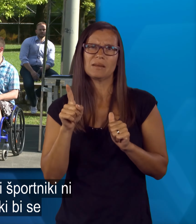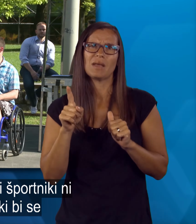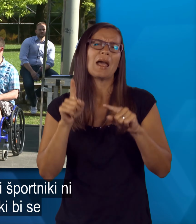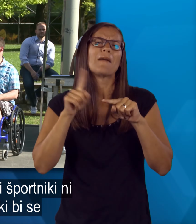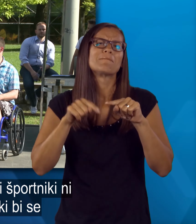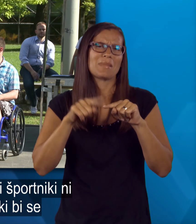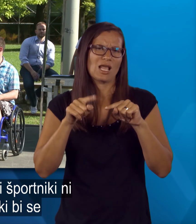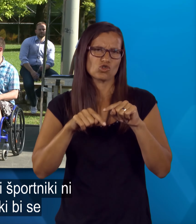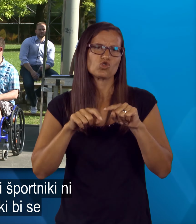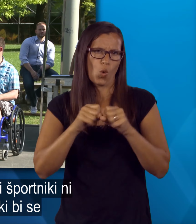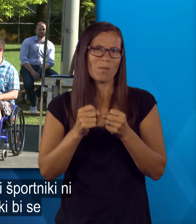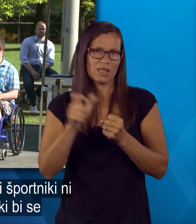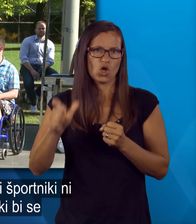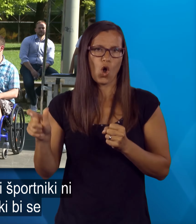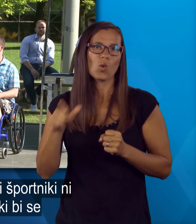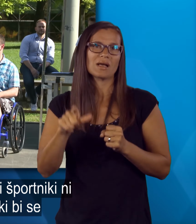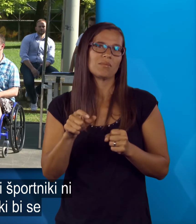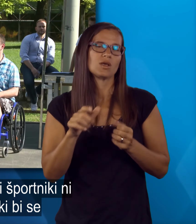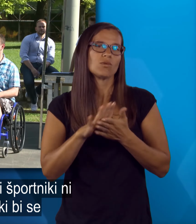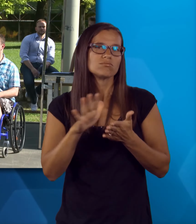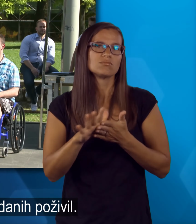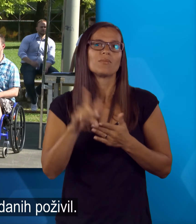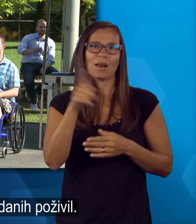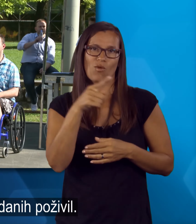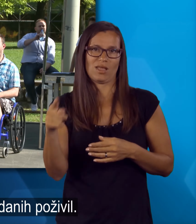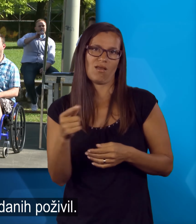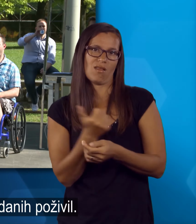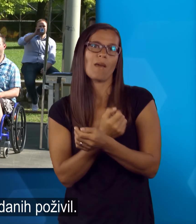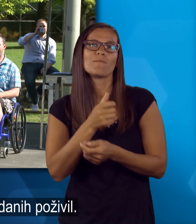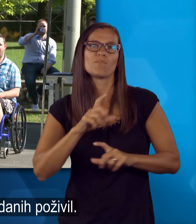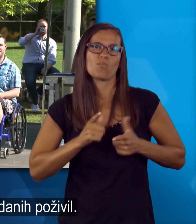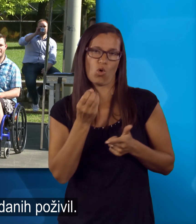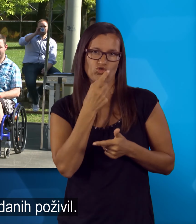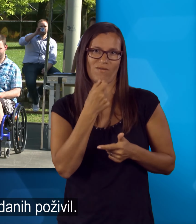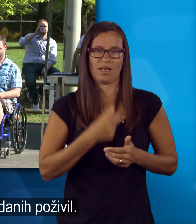športniki ni prestopnikov, ki bi se posluževali prepovedanjih poživil.